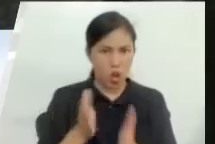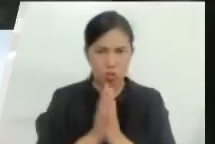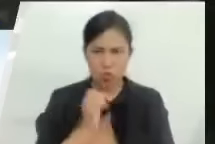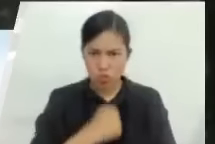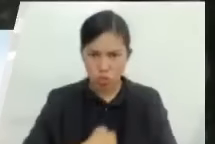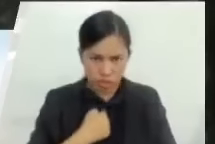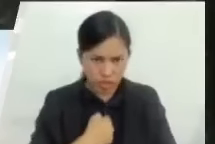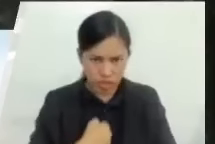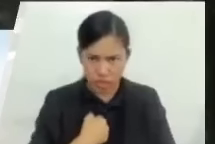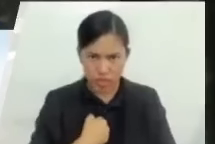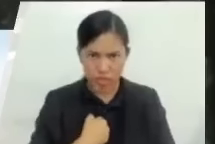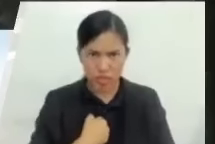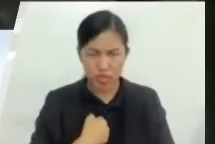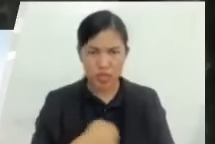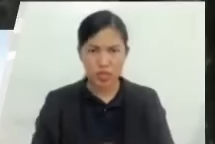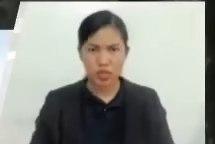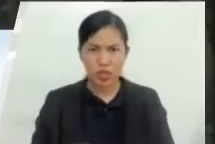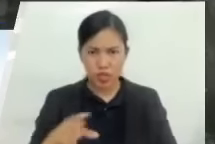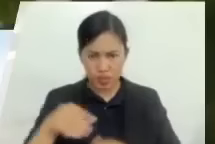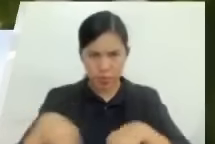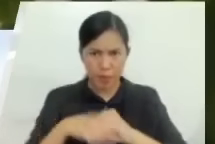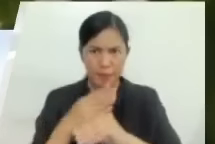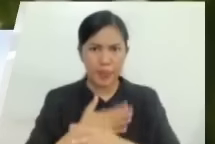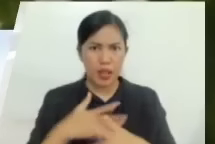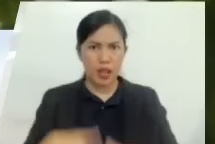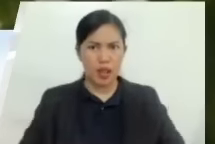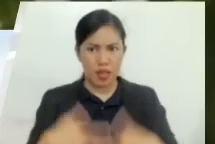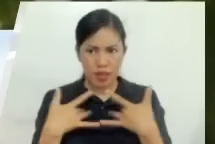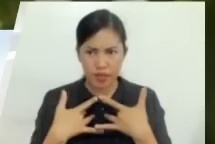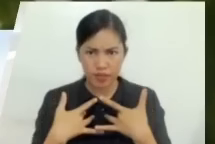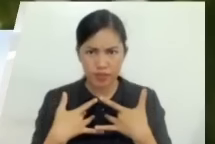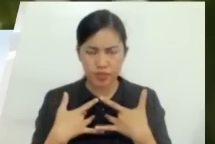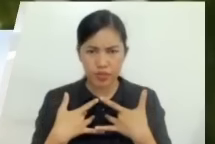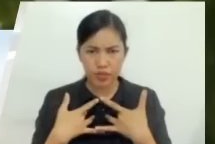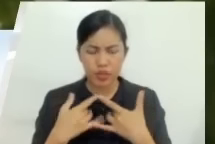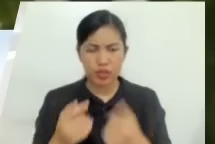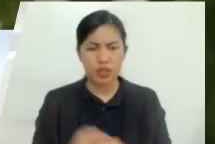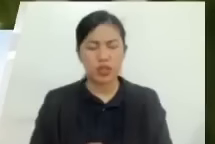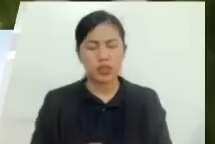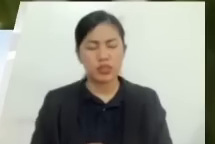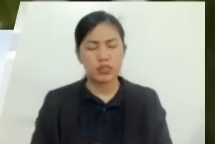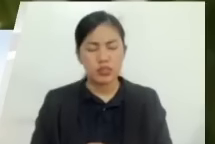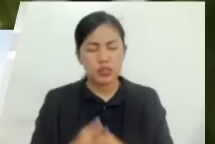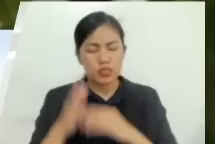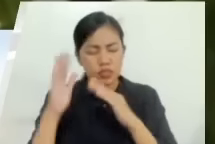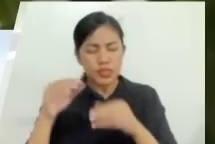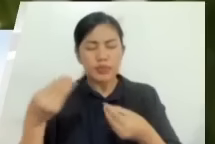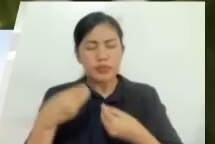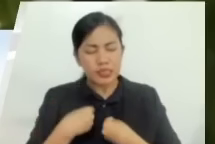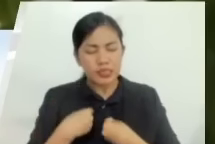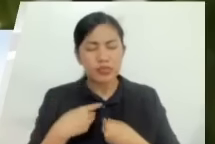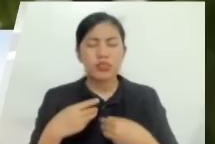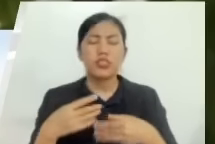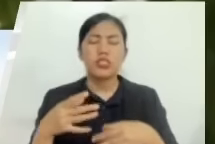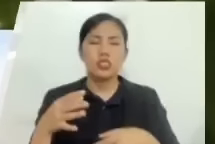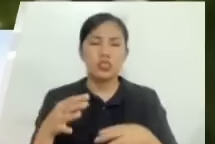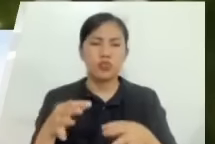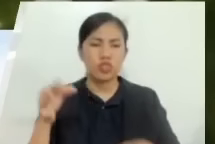Kahit kapalit ng buhay ko, okay lang sa akin yon. Mabigyan lang ng ustisya yung bawat pamilyang naiwanan